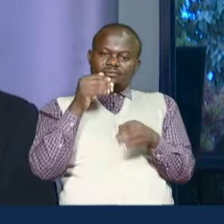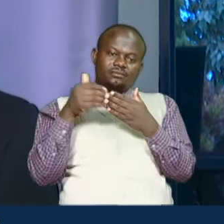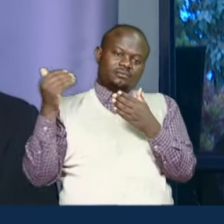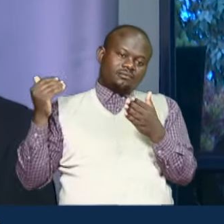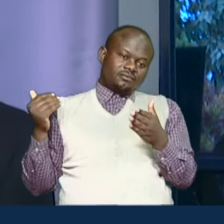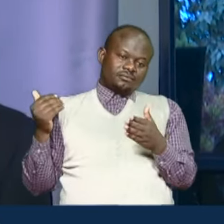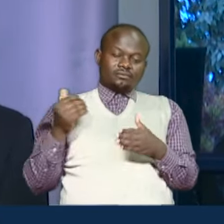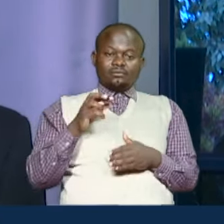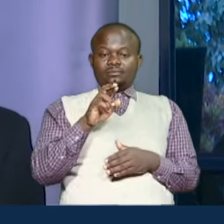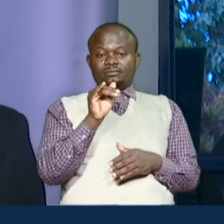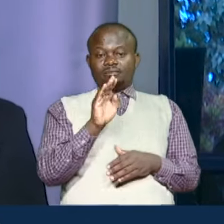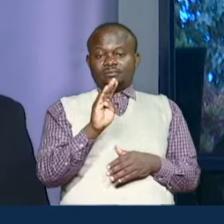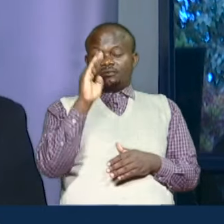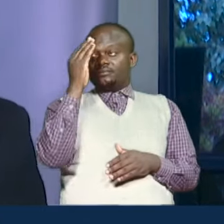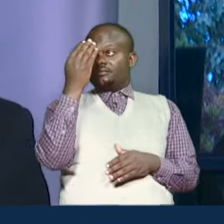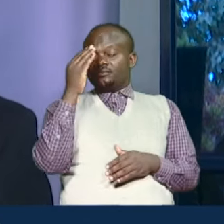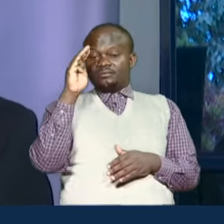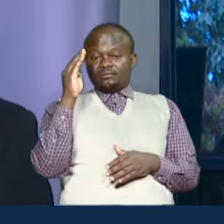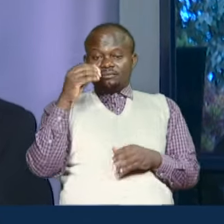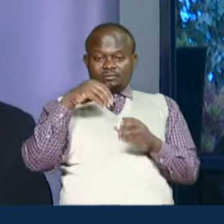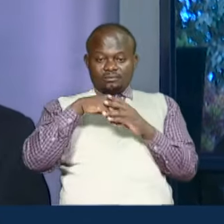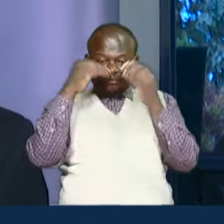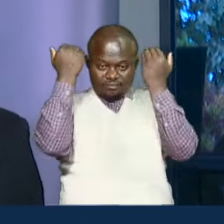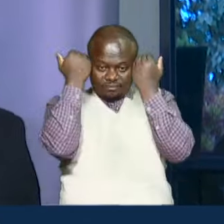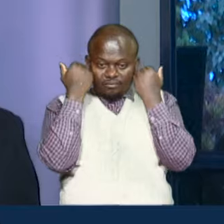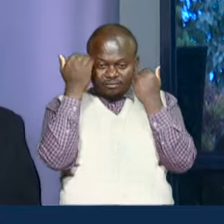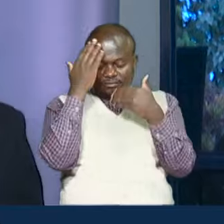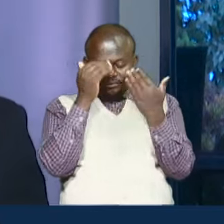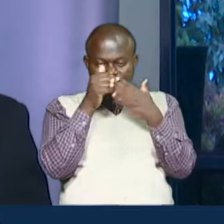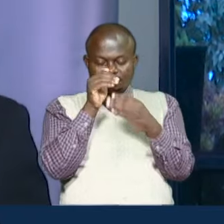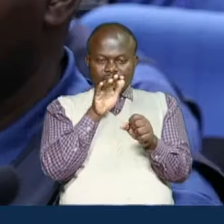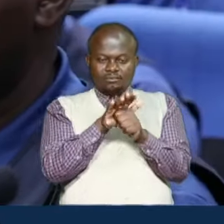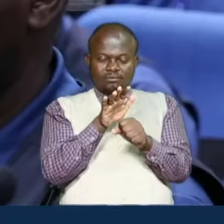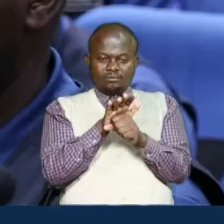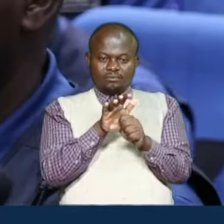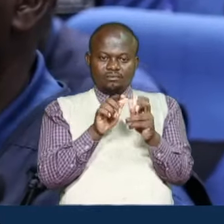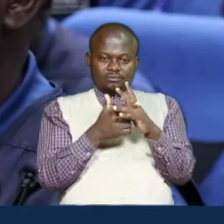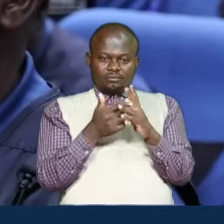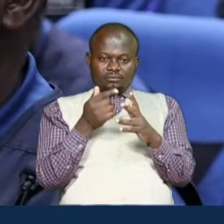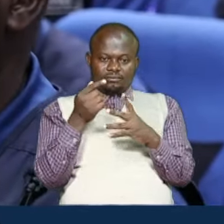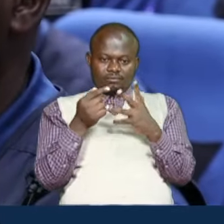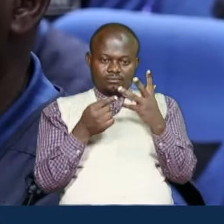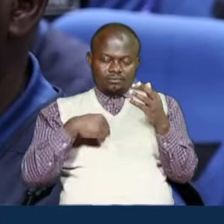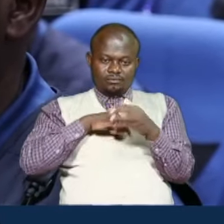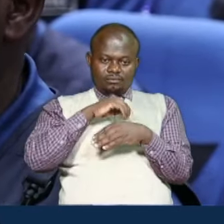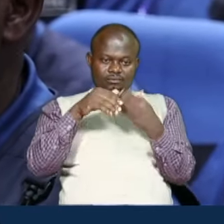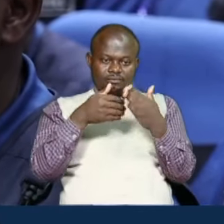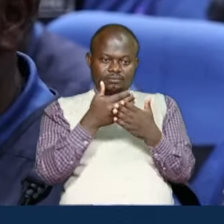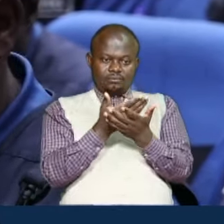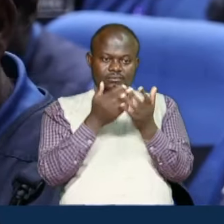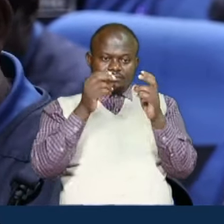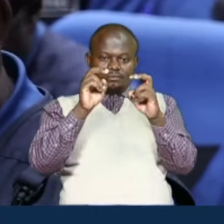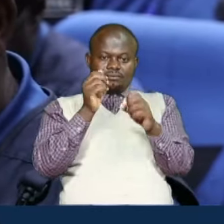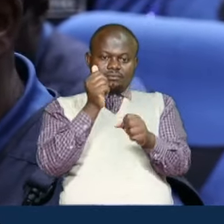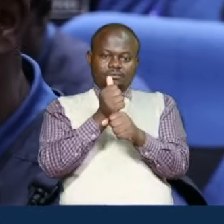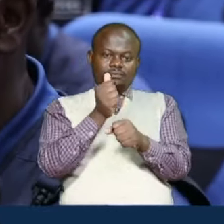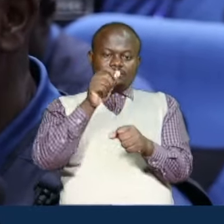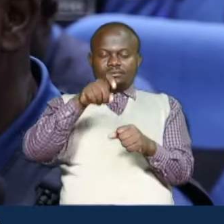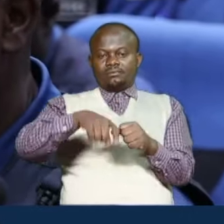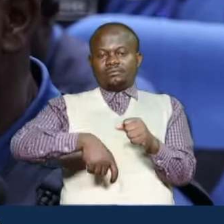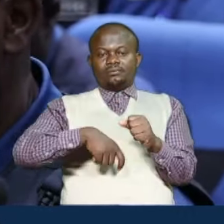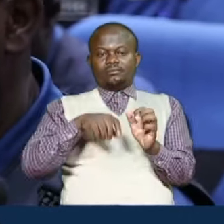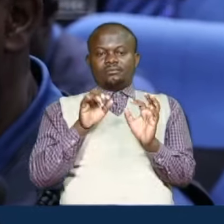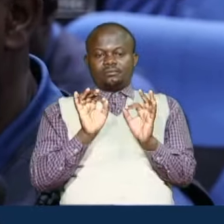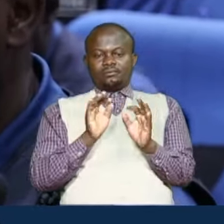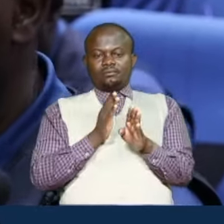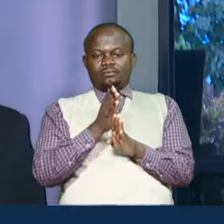buriya ni nk'ariyo ndorerwamo yo mu butabera, ko abenshi batangirira ariya, ugasanga rero bisaba yuko n'ubikora aba ari